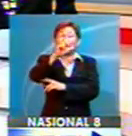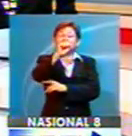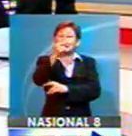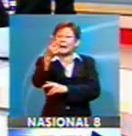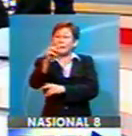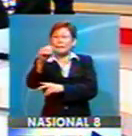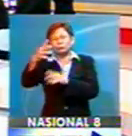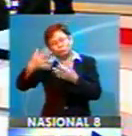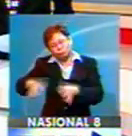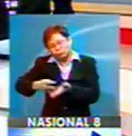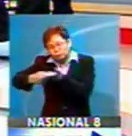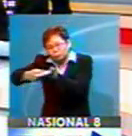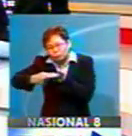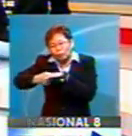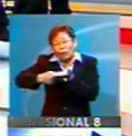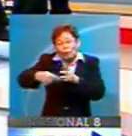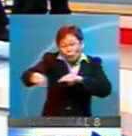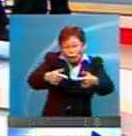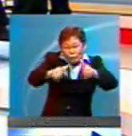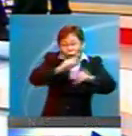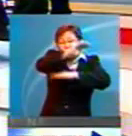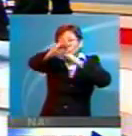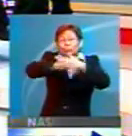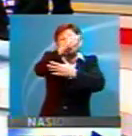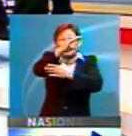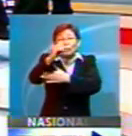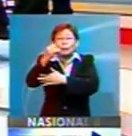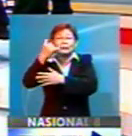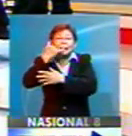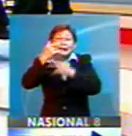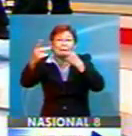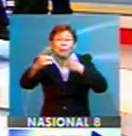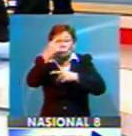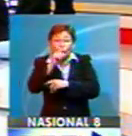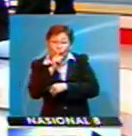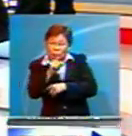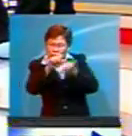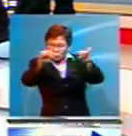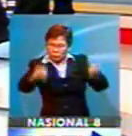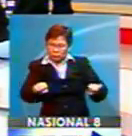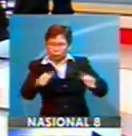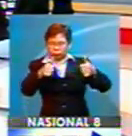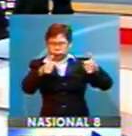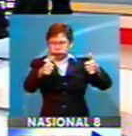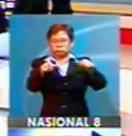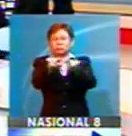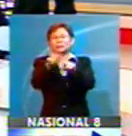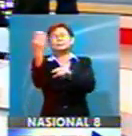SKMM telah membincangkan tindakan segera bersama semua syarikat telekomunikasi bagi memastikan sistemnya beroperasi seperti